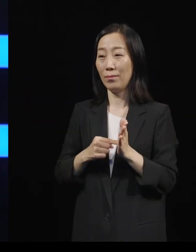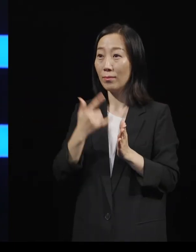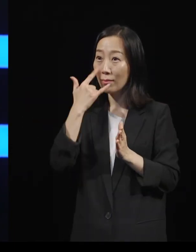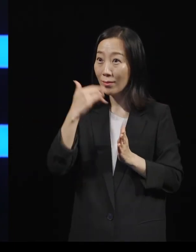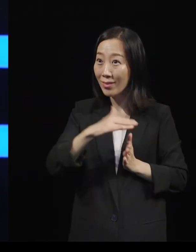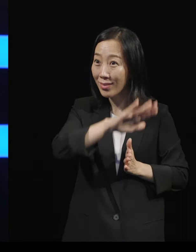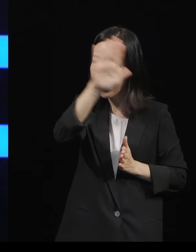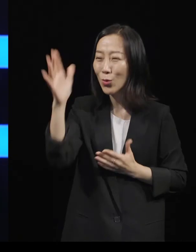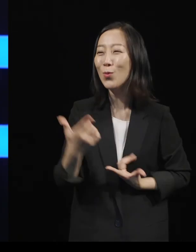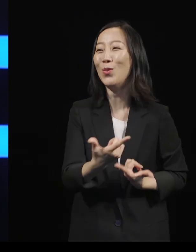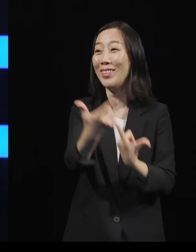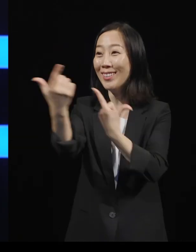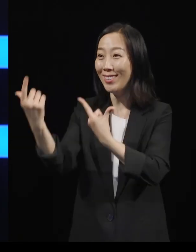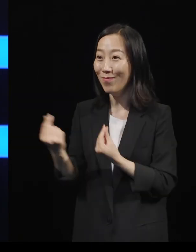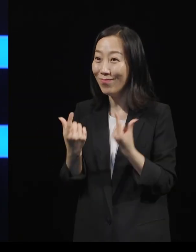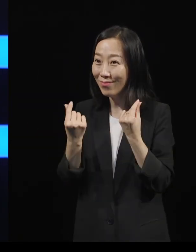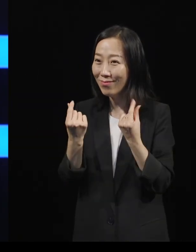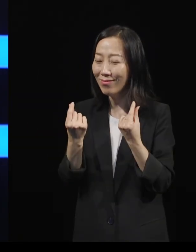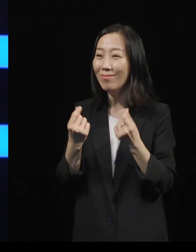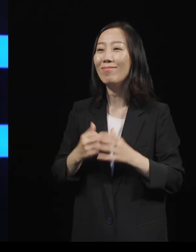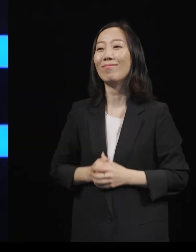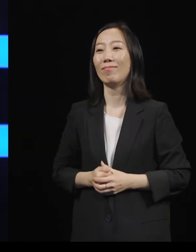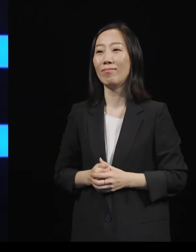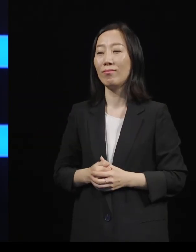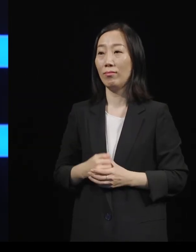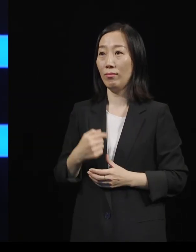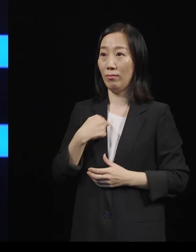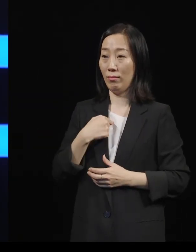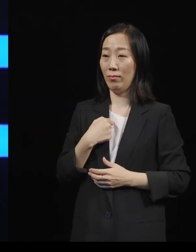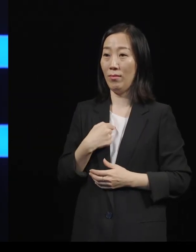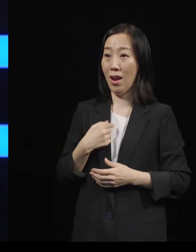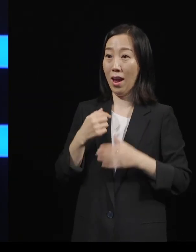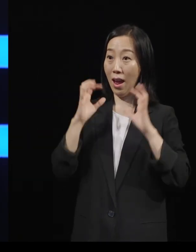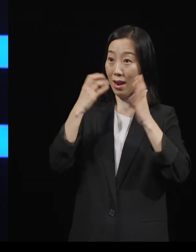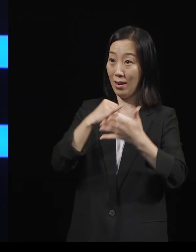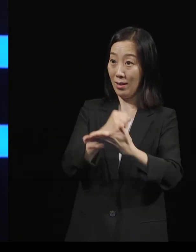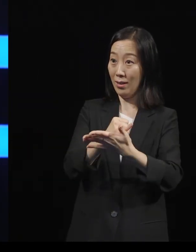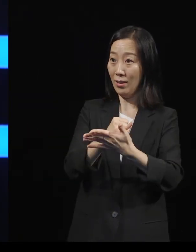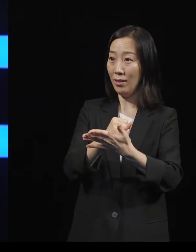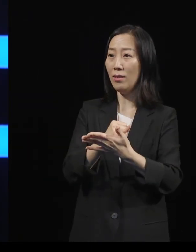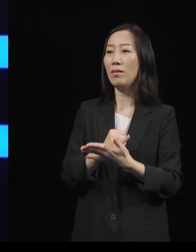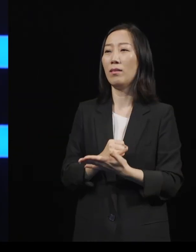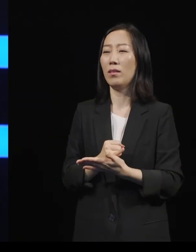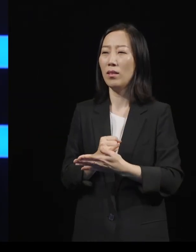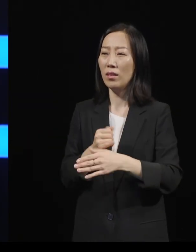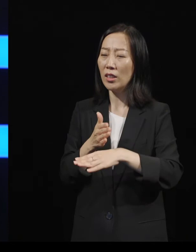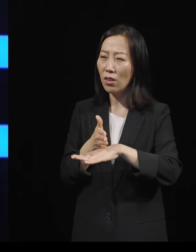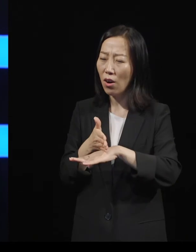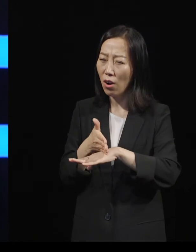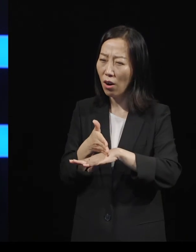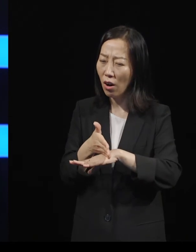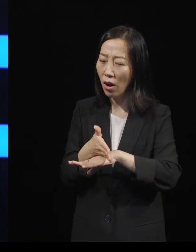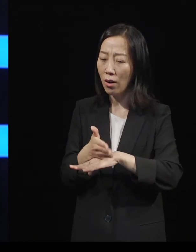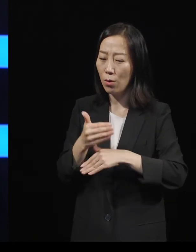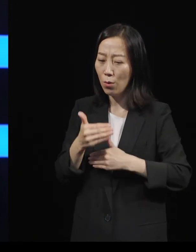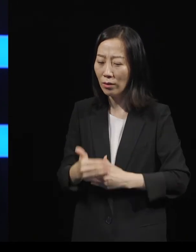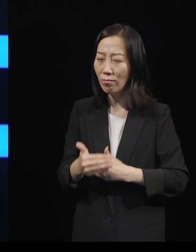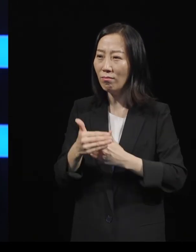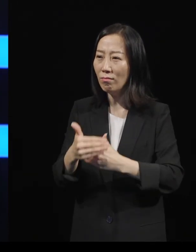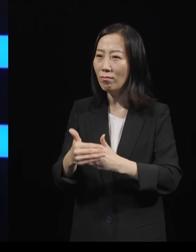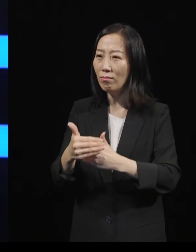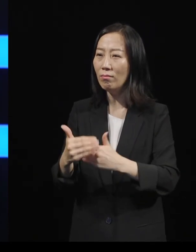것 같습니다. 저희는 이렇게 저희 아이의, 정말 느린 저희 아이의 속도를